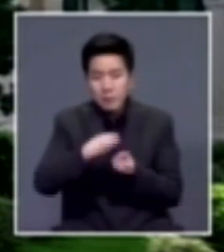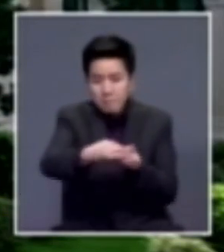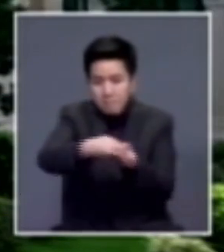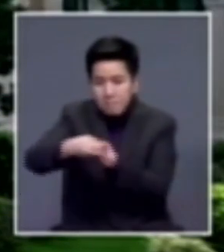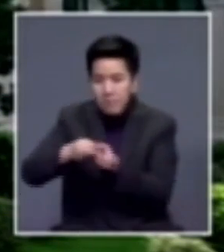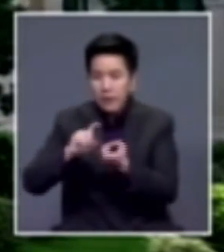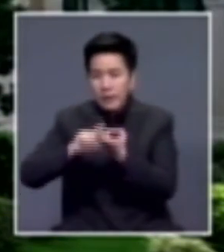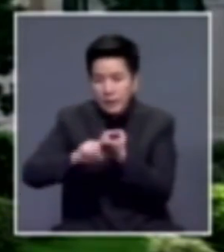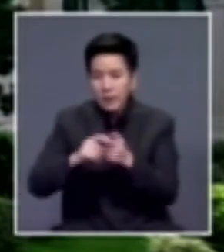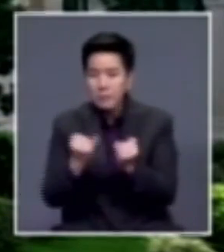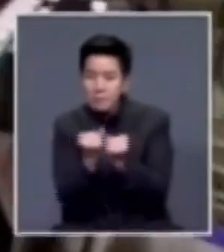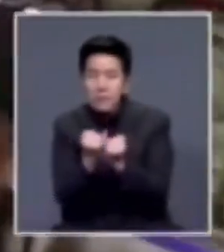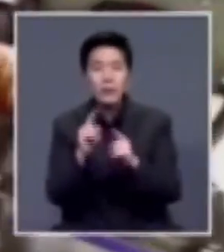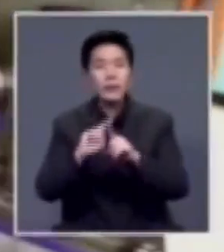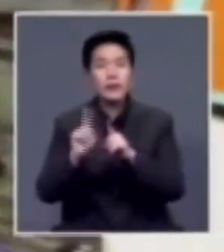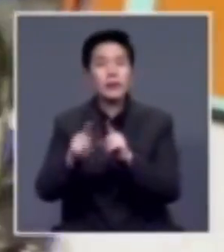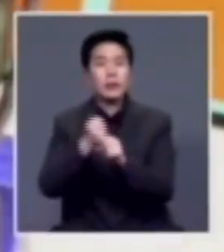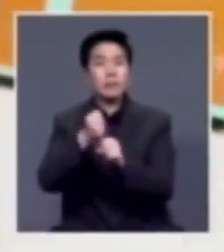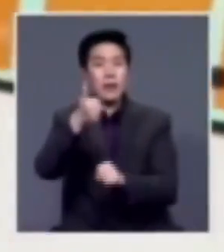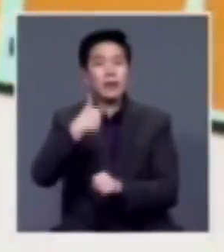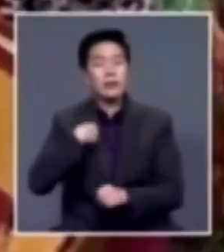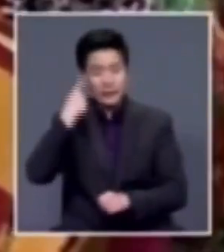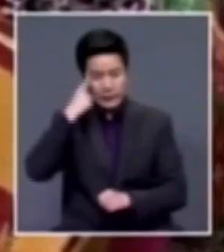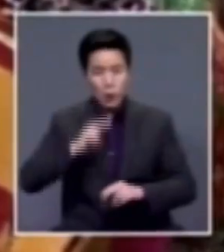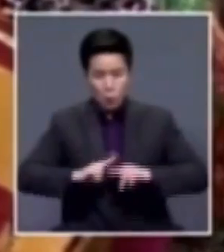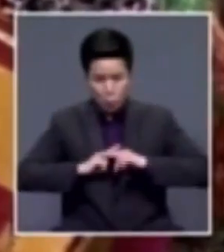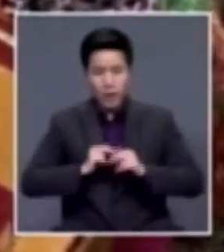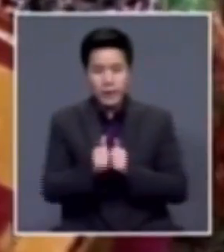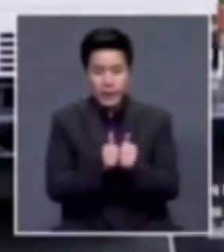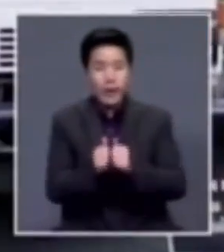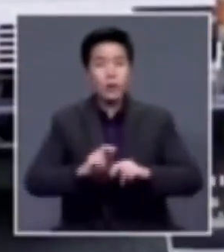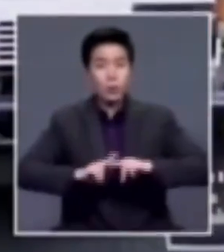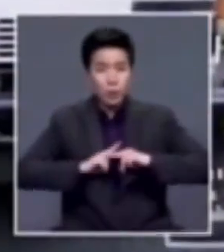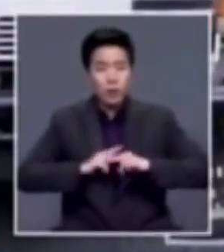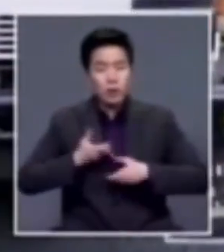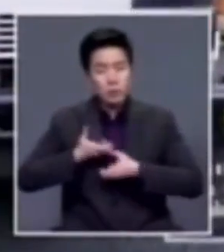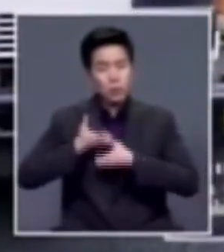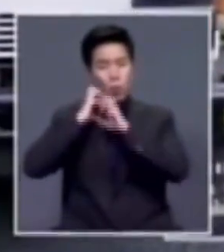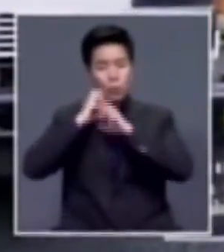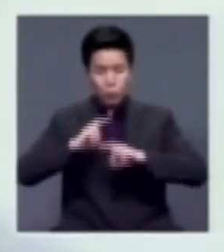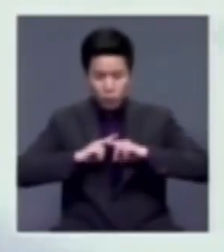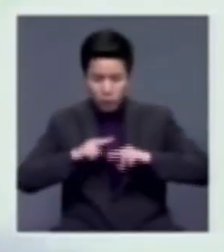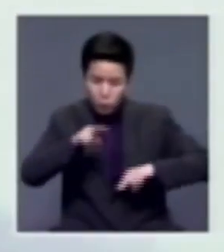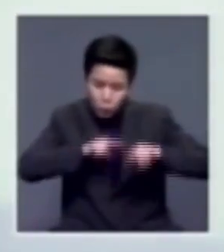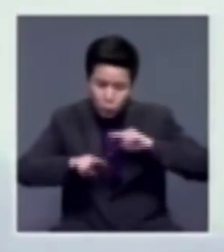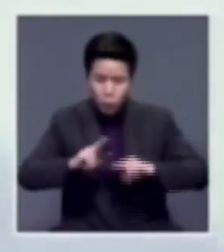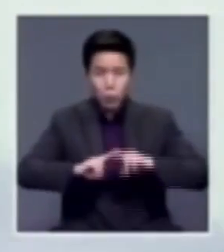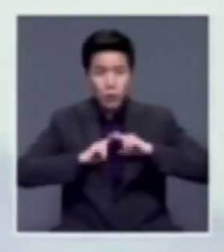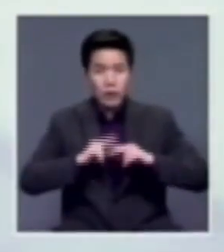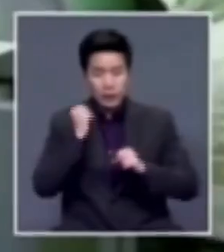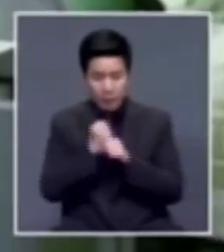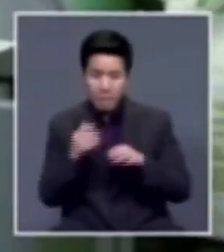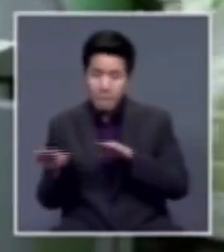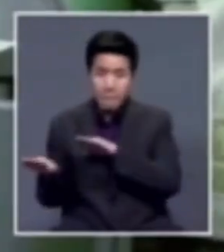ได้หุ้นส่วนอายุศาสตร์กันได้นะครับผมอยากให้เราแข่งกับตัวเองมากกว่ามาทบทวนตัวเองมาปรับตัวกันมาพยายาม